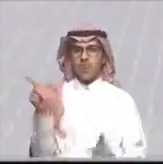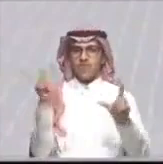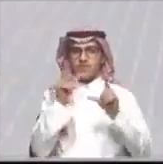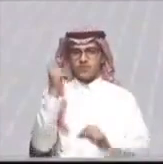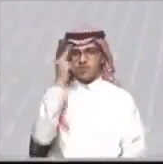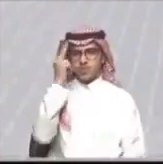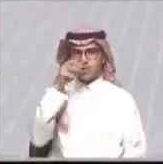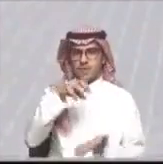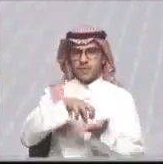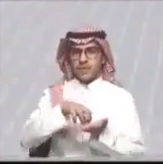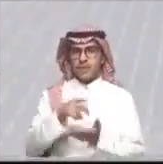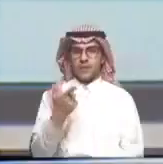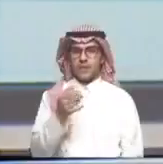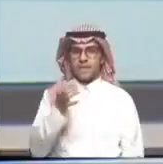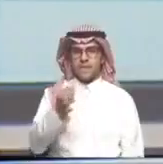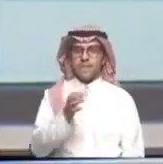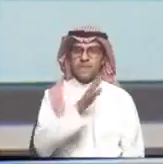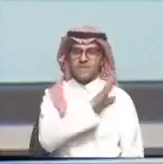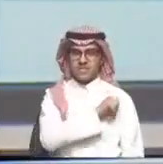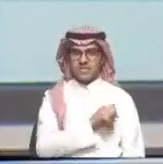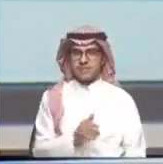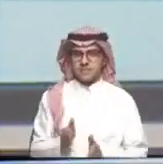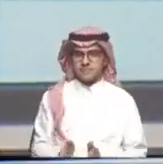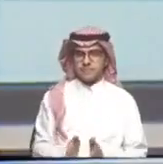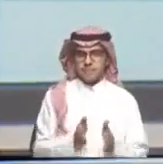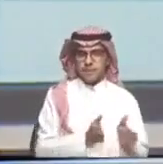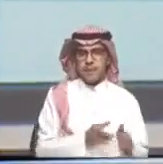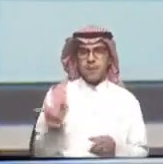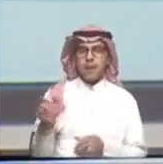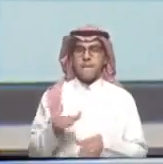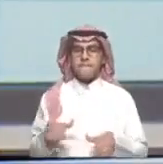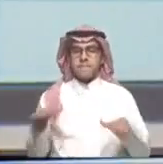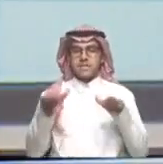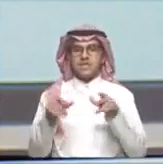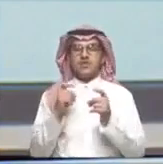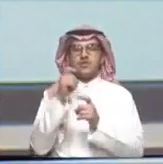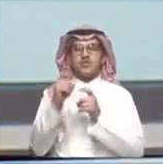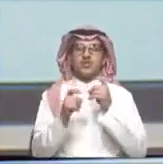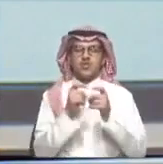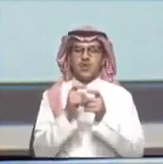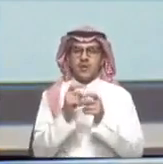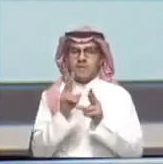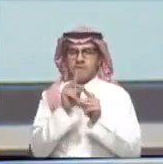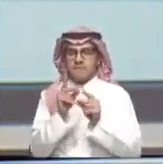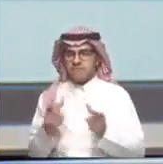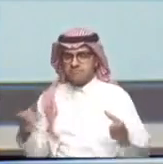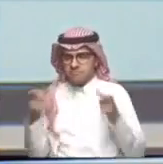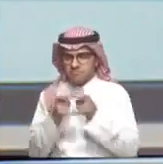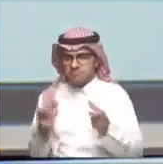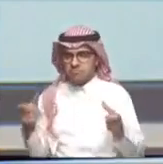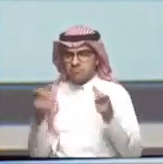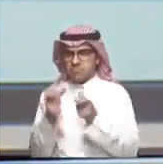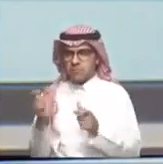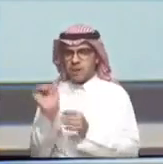العربية السعودية، قطاع غزة. عقد مجلس الشورى جلسته العادية 31 من أعمال السنة